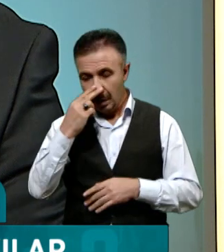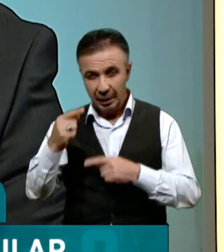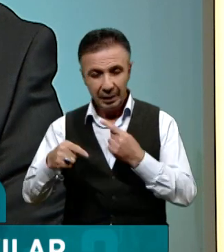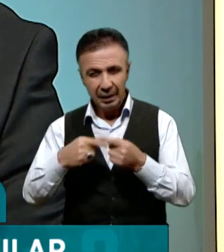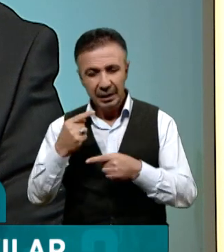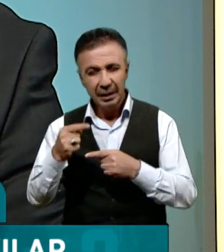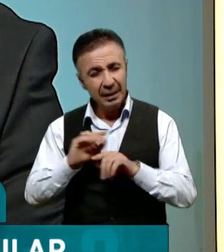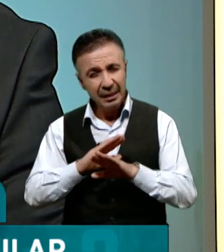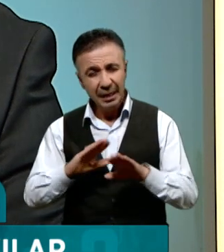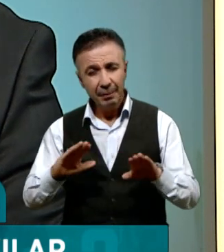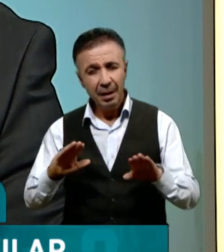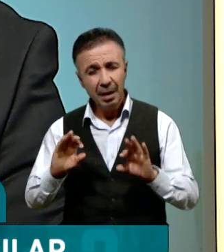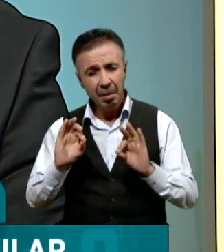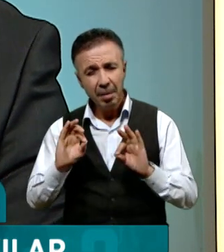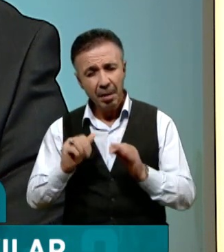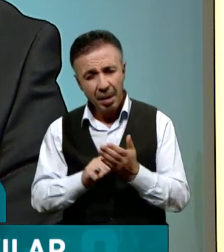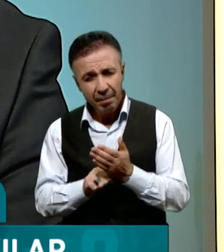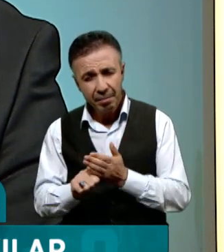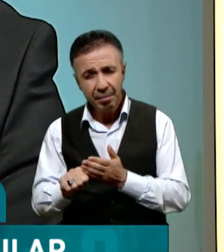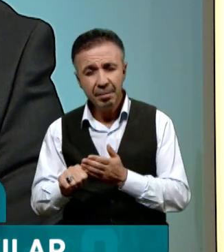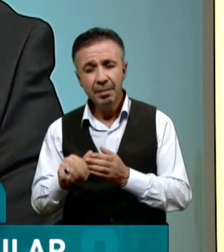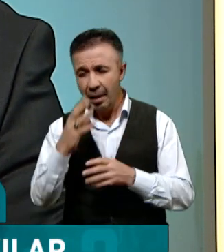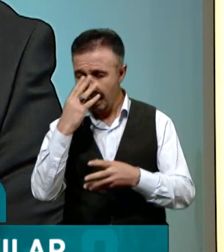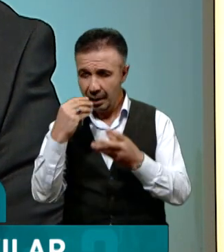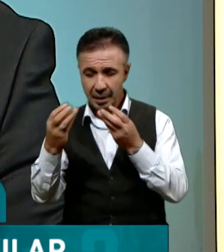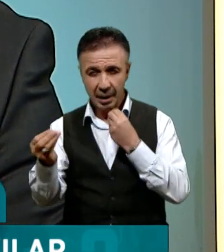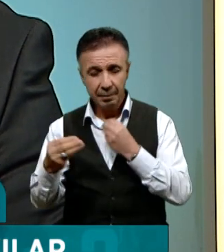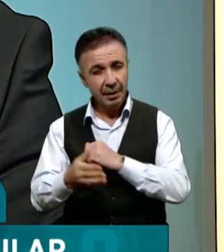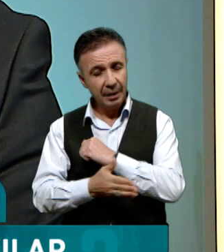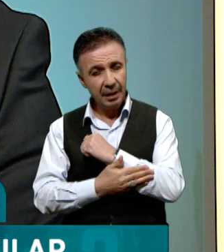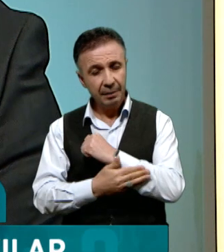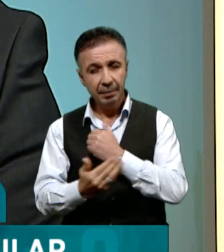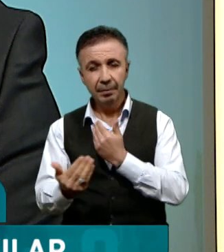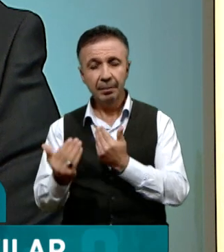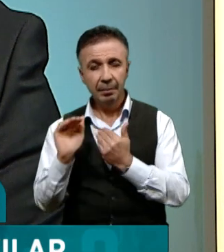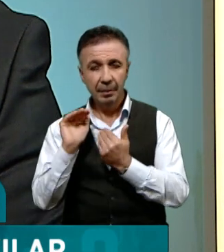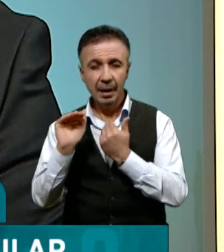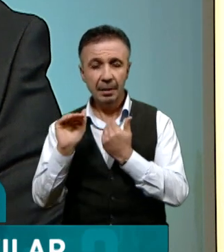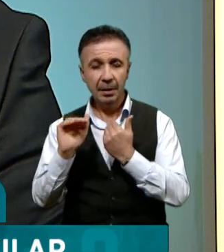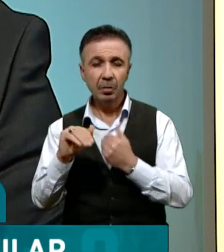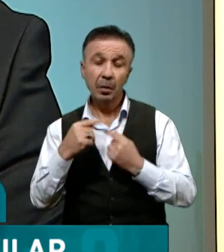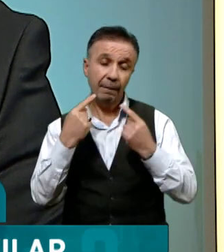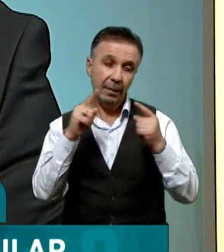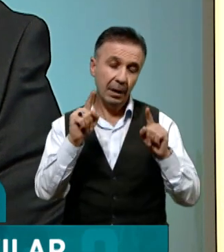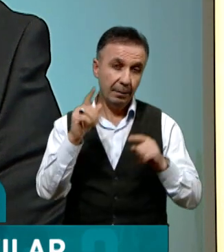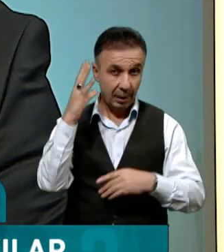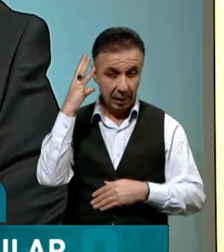tamamen hediyeleşmek, yardımlaşmak, dayanışmak. Fakat bunu farklı bir anlam yükleyerek,